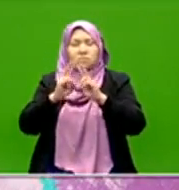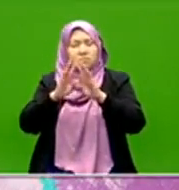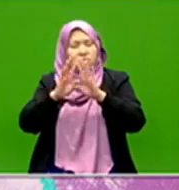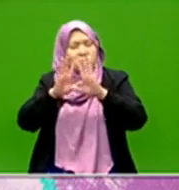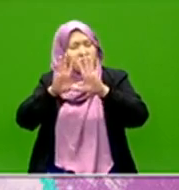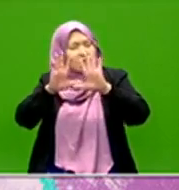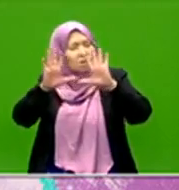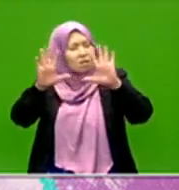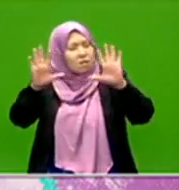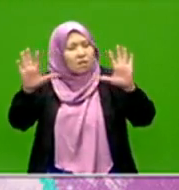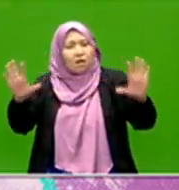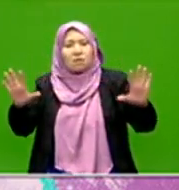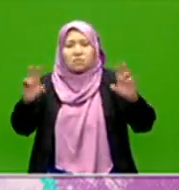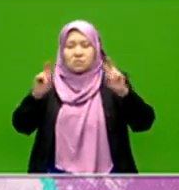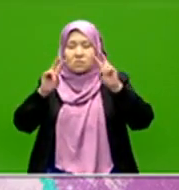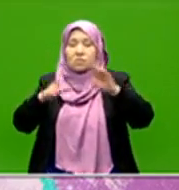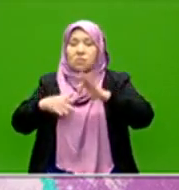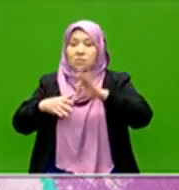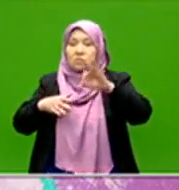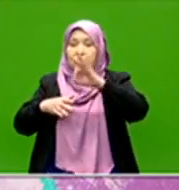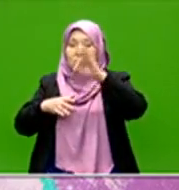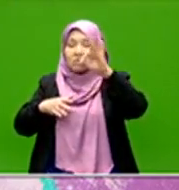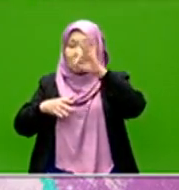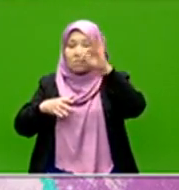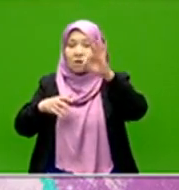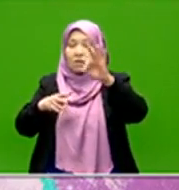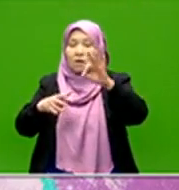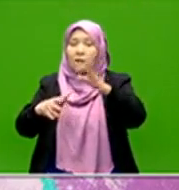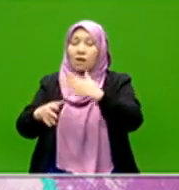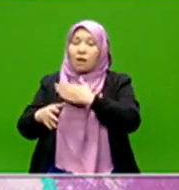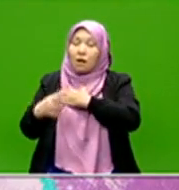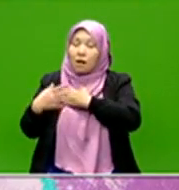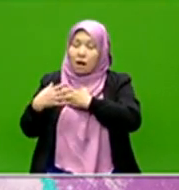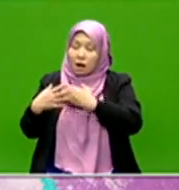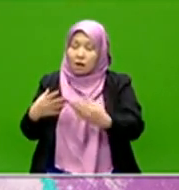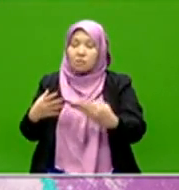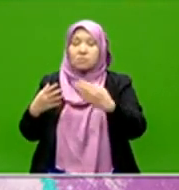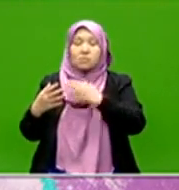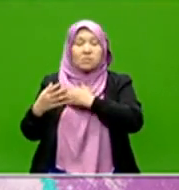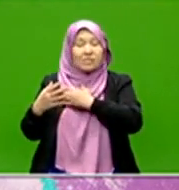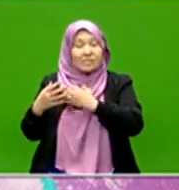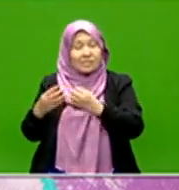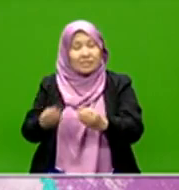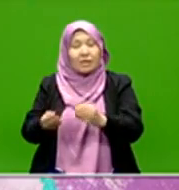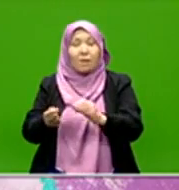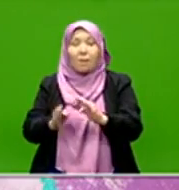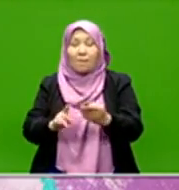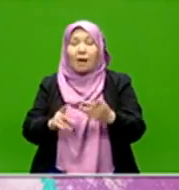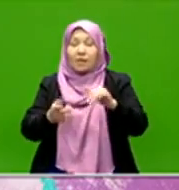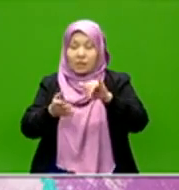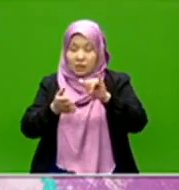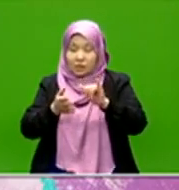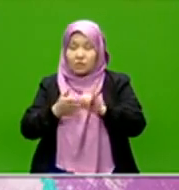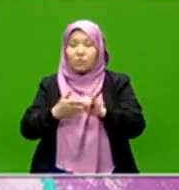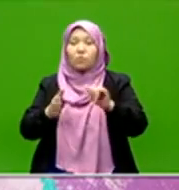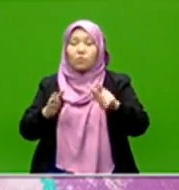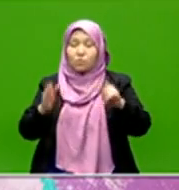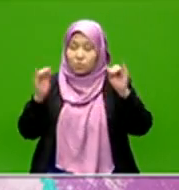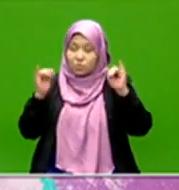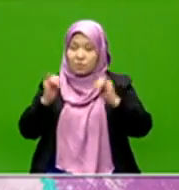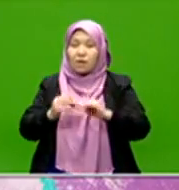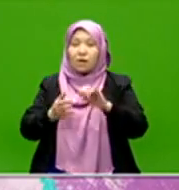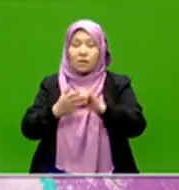terpancar semangat pengorbanan ataupun ibadah korban yang diterjemahkan oleh Al-Fadhil Ustaz Tirmizi bersama